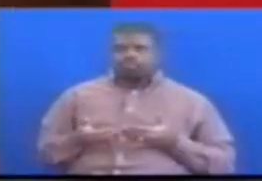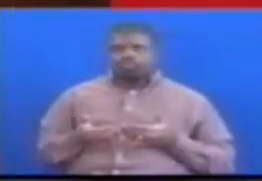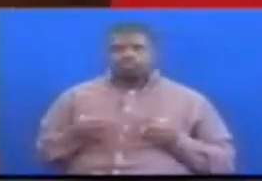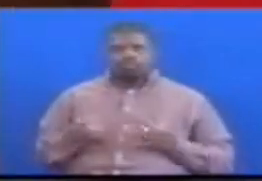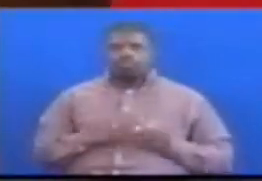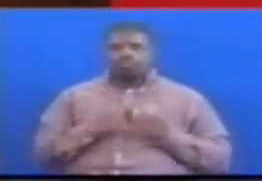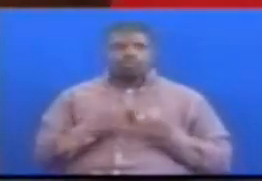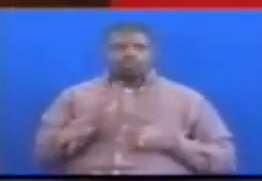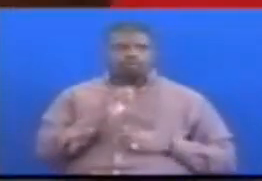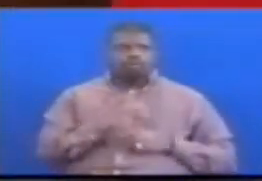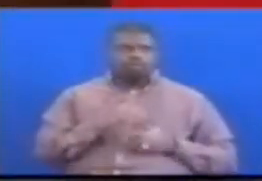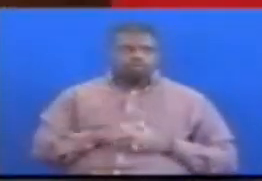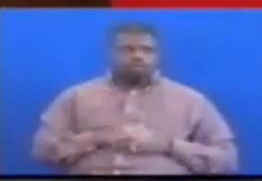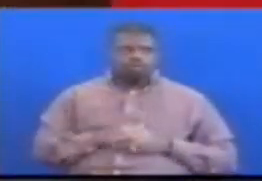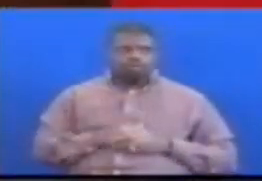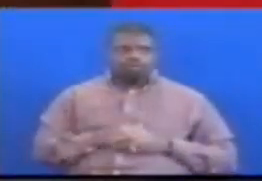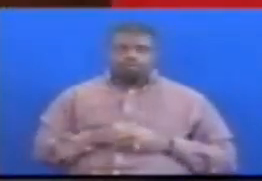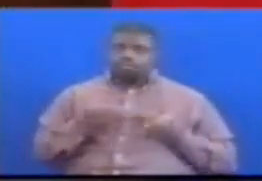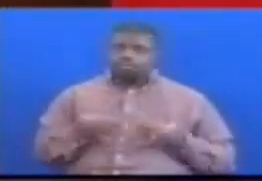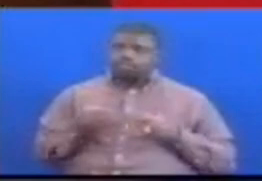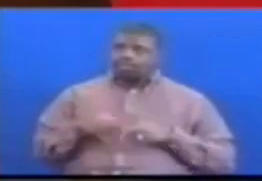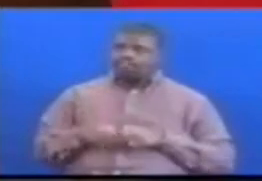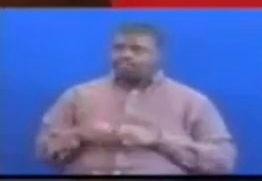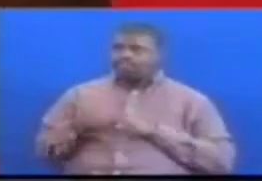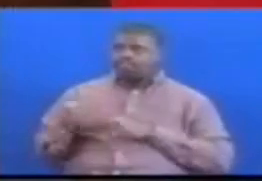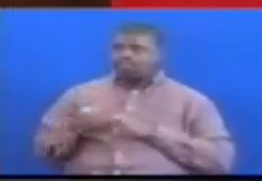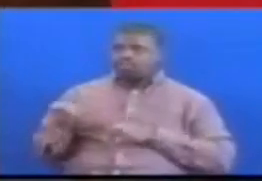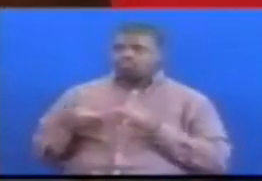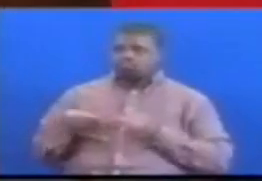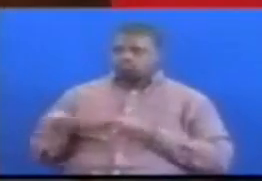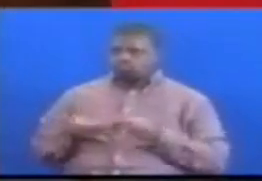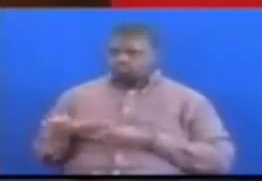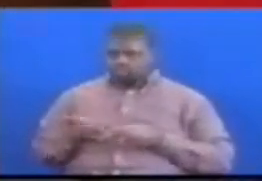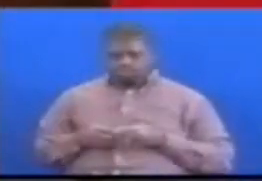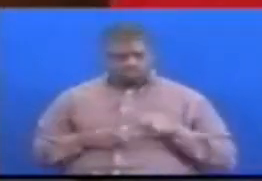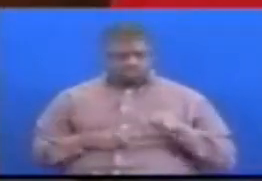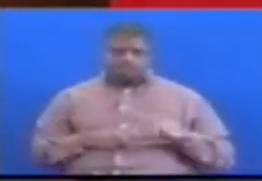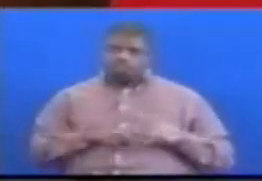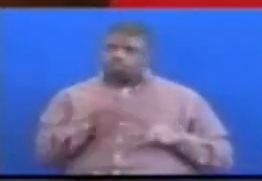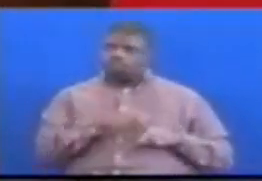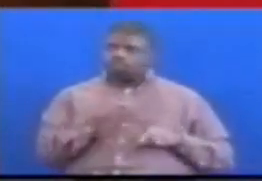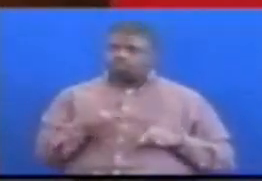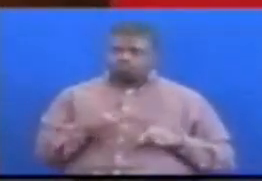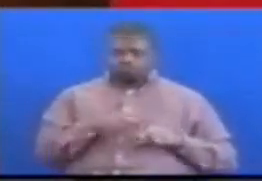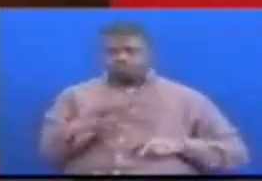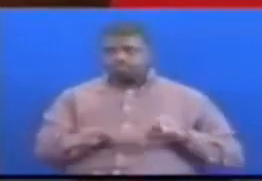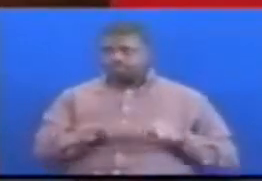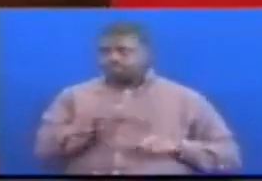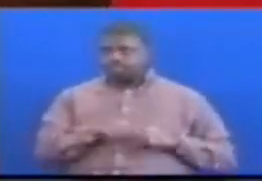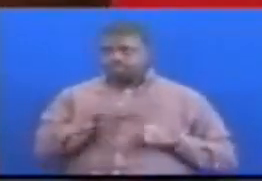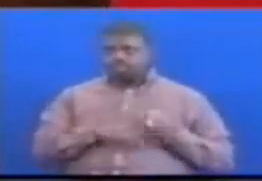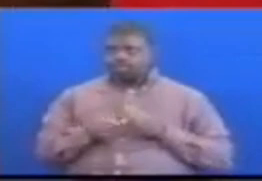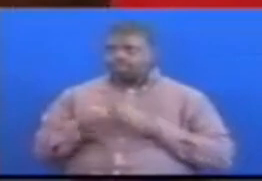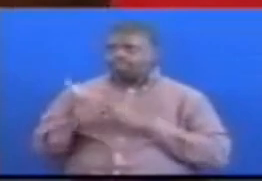nazo. Sasa hivi ambapo pana vita ya kiuchumi, hao watu tunaopambana nao kwenye vita za